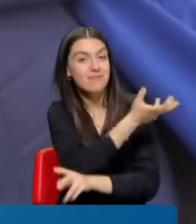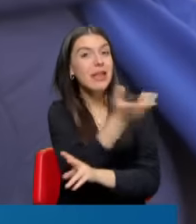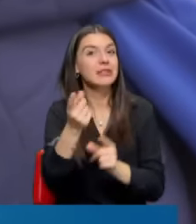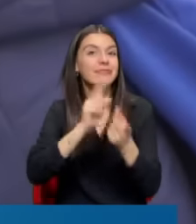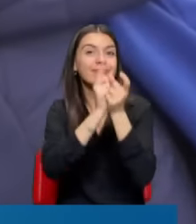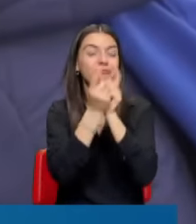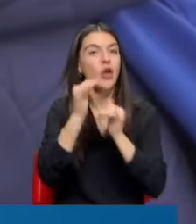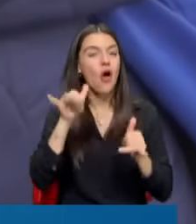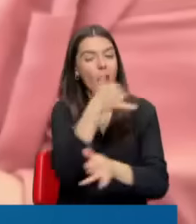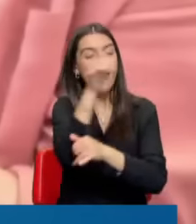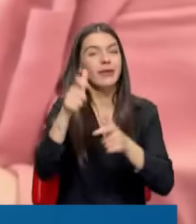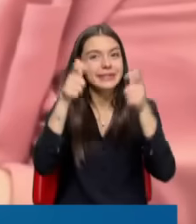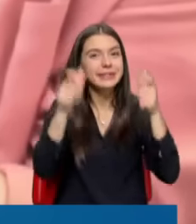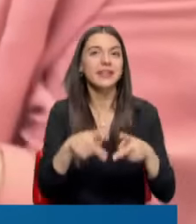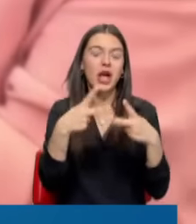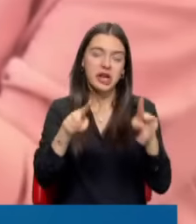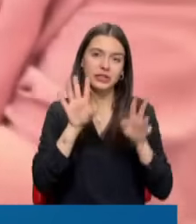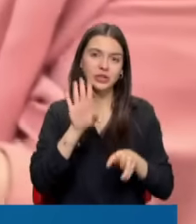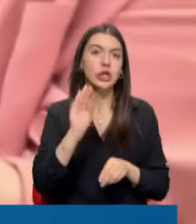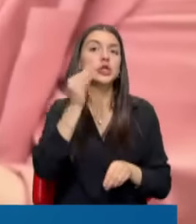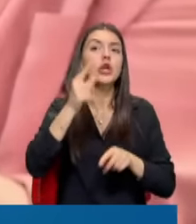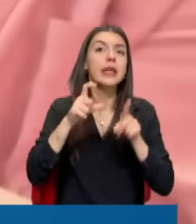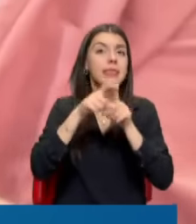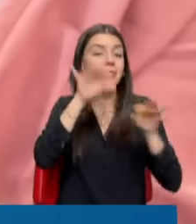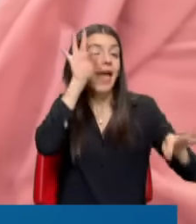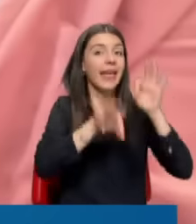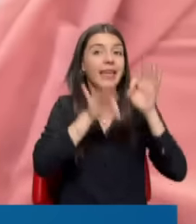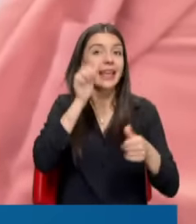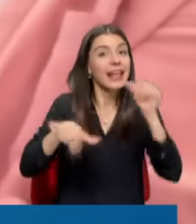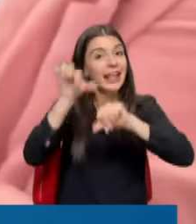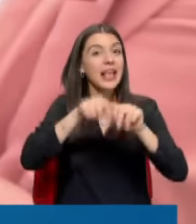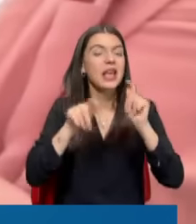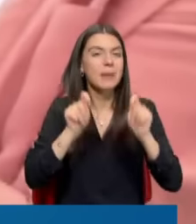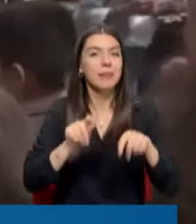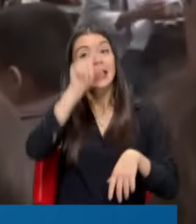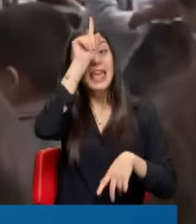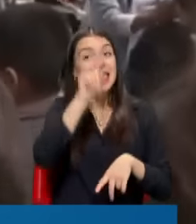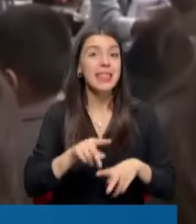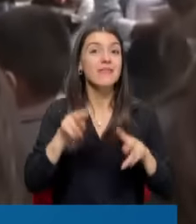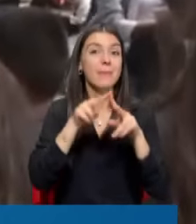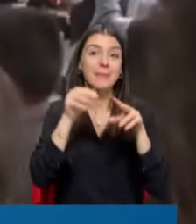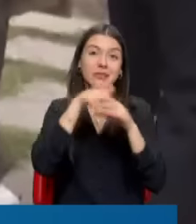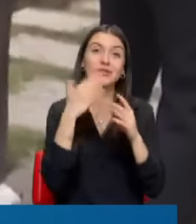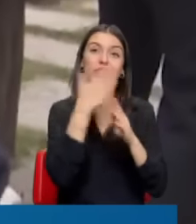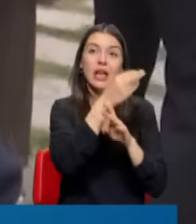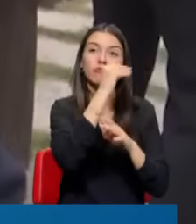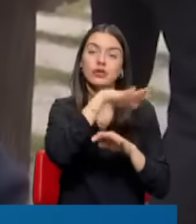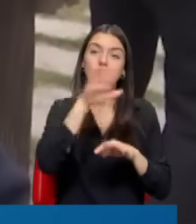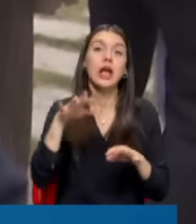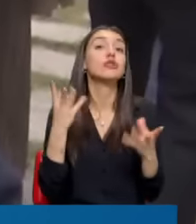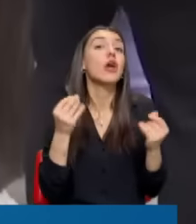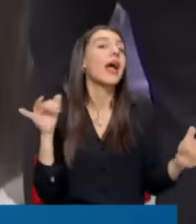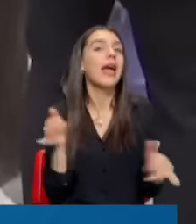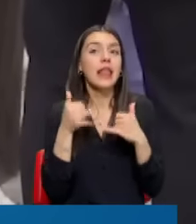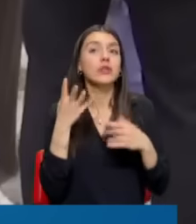oyun alanları kuruldu. Çocuklarla deneyler yapıldı. İlk kez meclise giden çocuklar doyasıya eğlendi. Çok